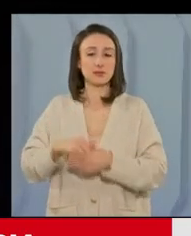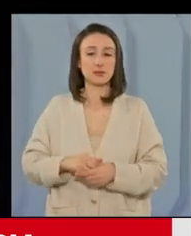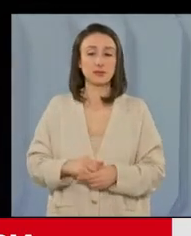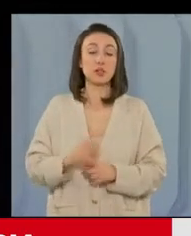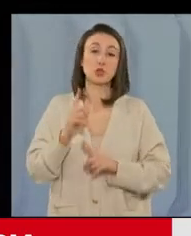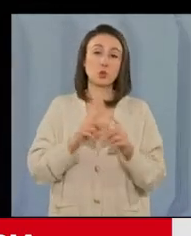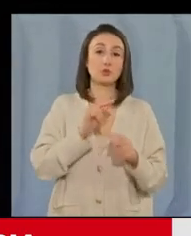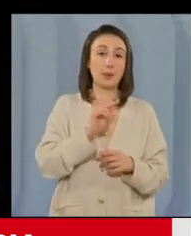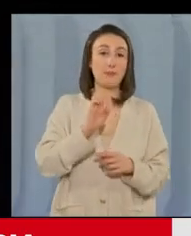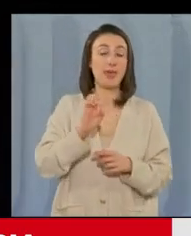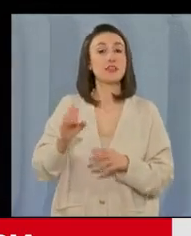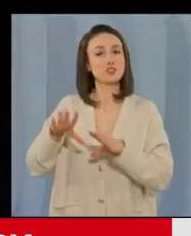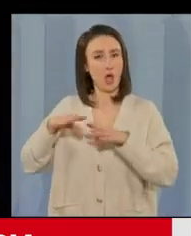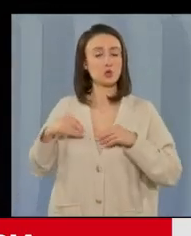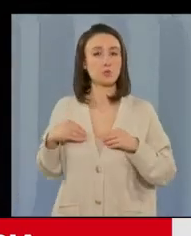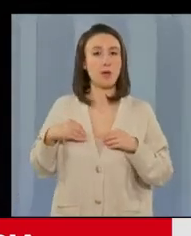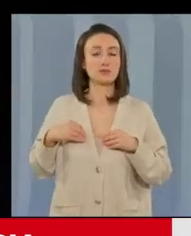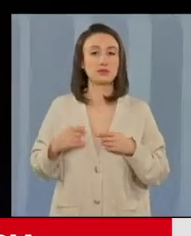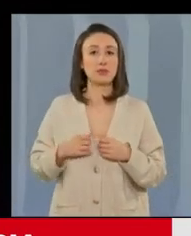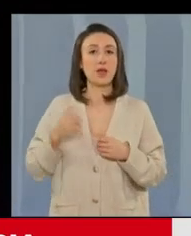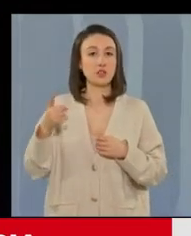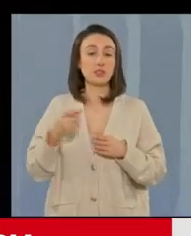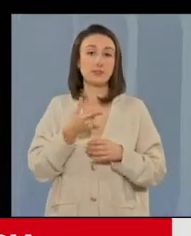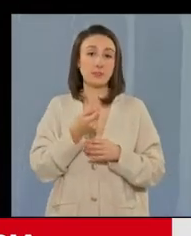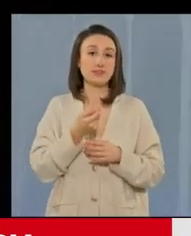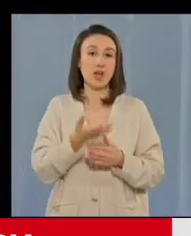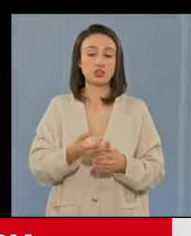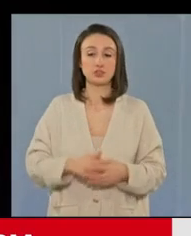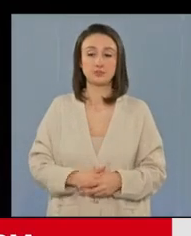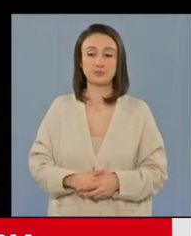acestea PPE-ul și-a asumat acest mesaj.